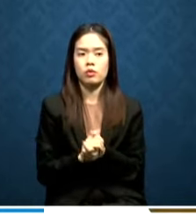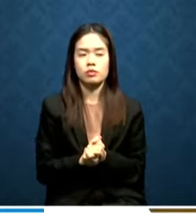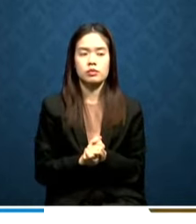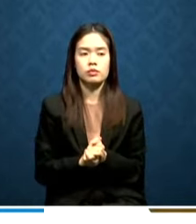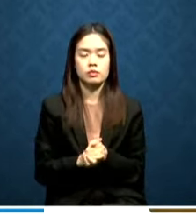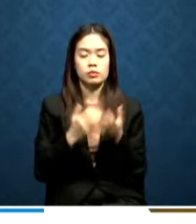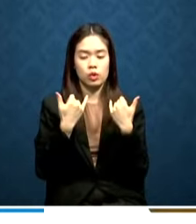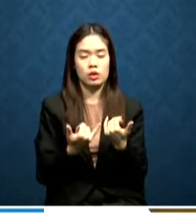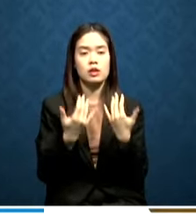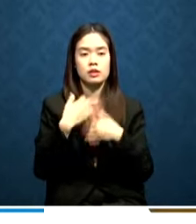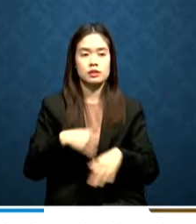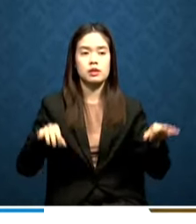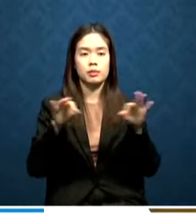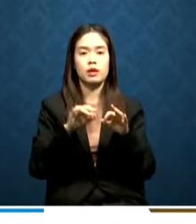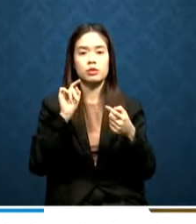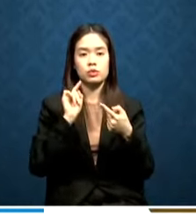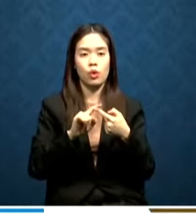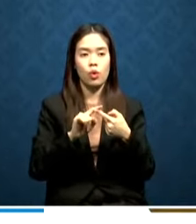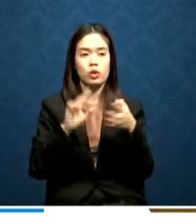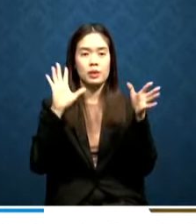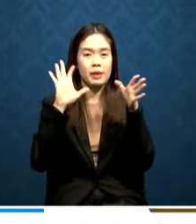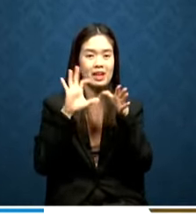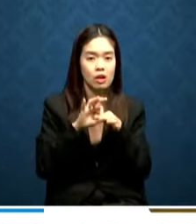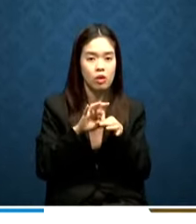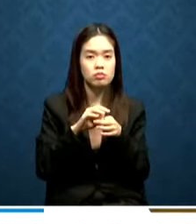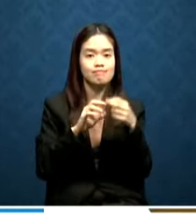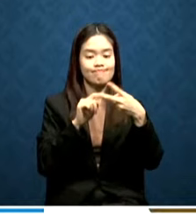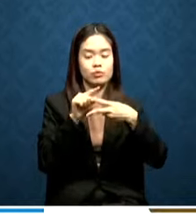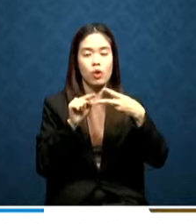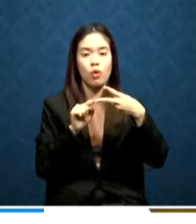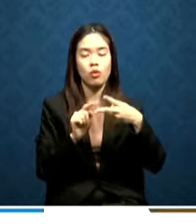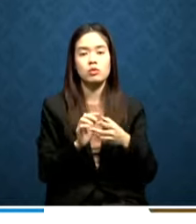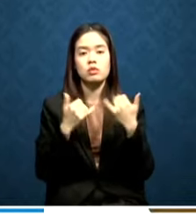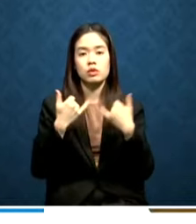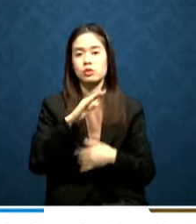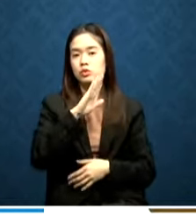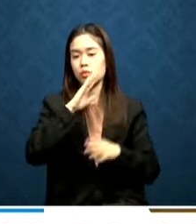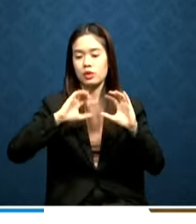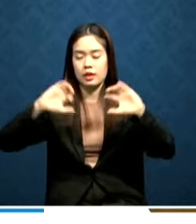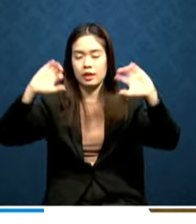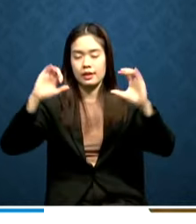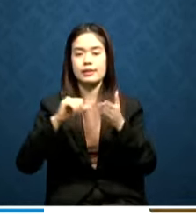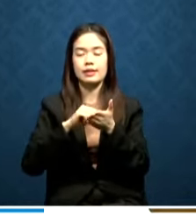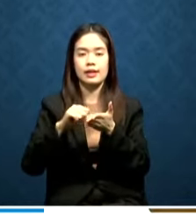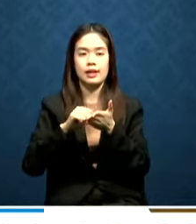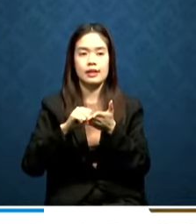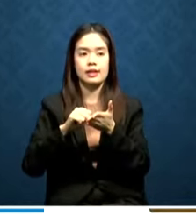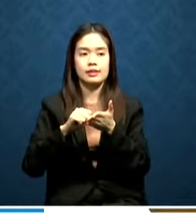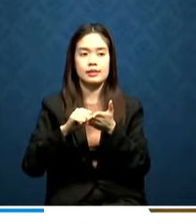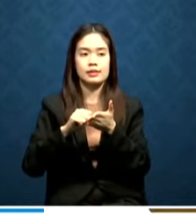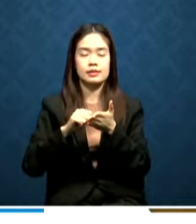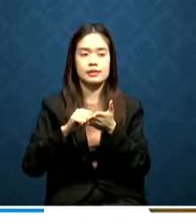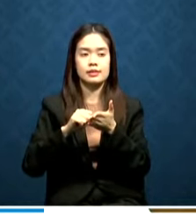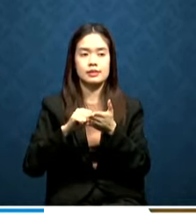ตี้เนี่ยเป็นประเด็นนะครับก็เสนอขึ้นมาเพื่อเสนอแก้ในร่างของรัฐบาลเองซึ่งท่านมณพรได้ชี้แจงไปนั่นคือร่างของรัฐบ